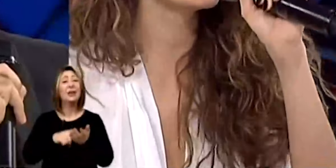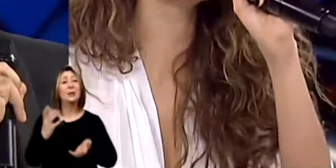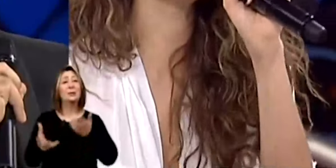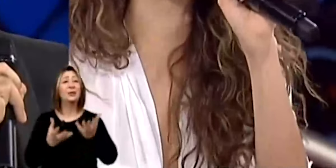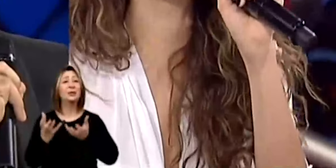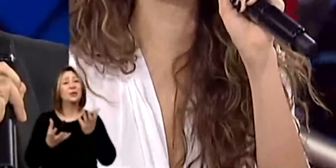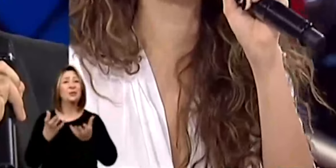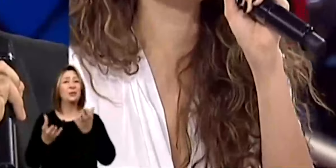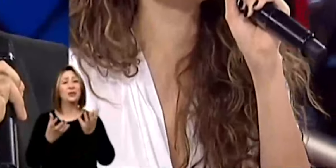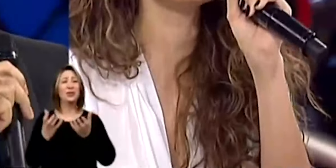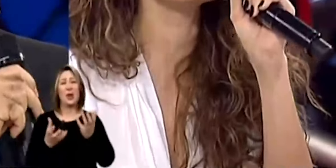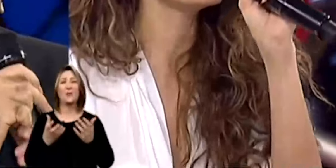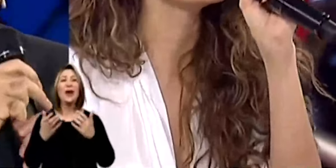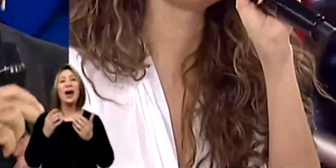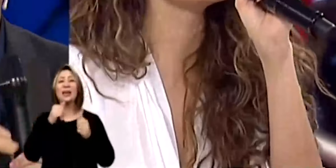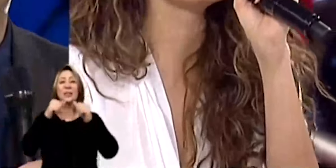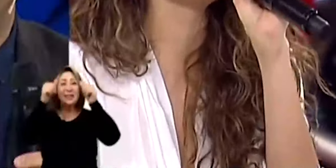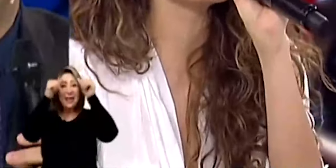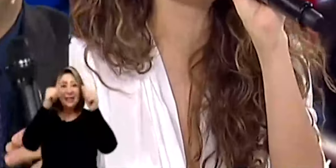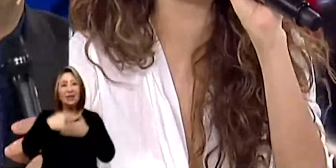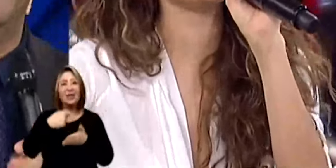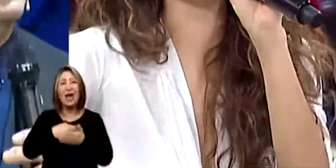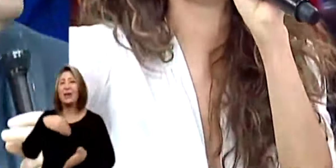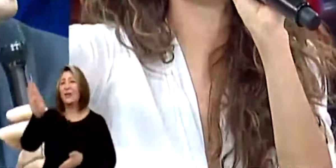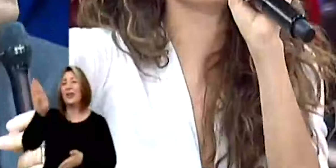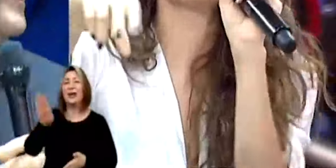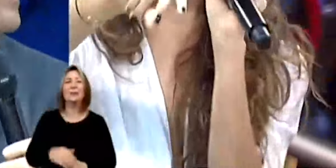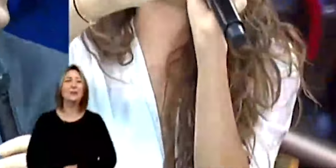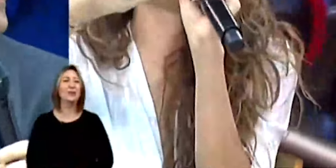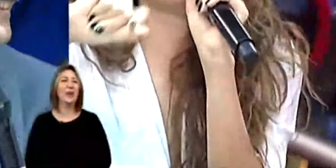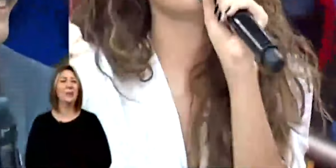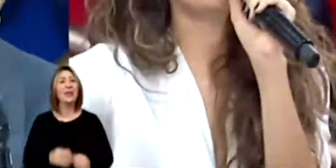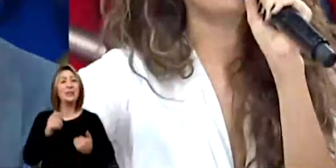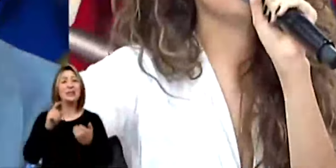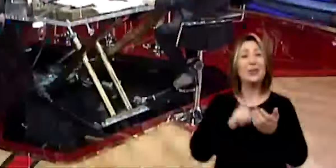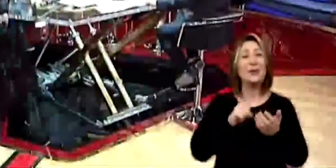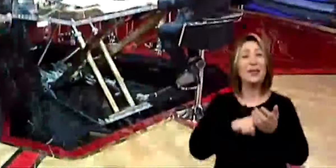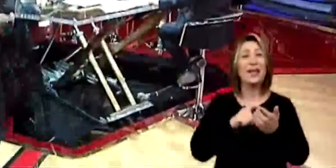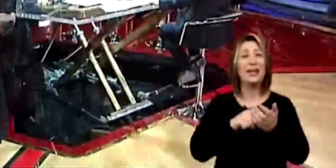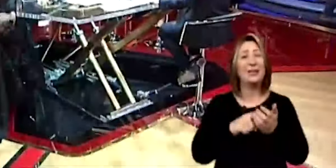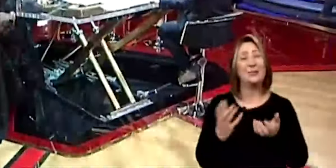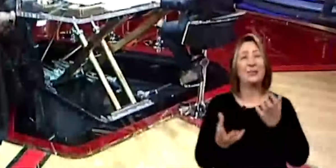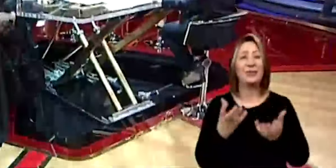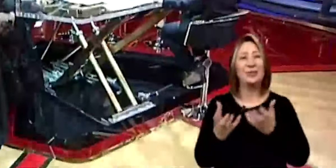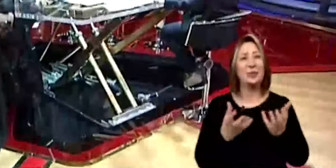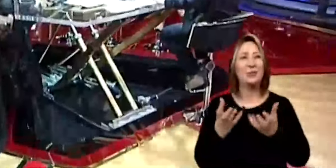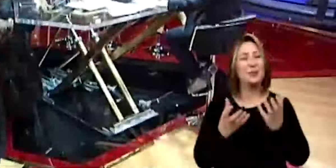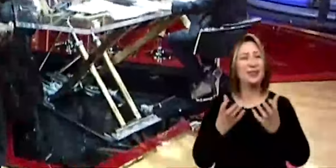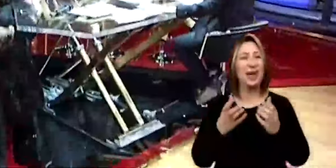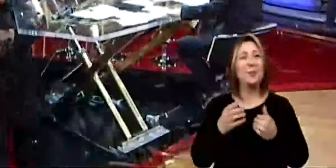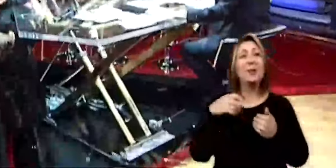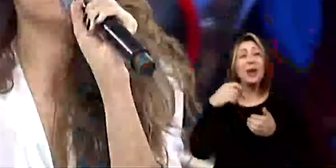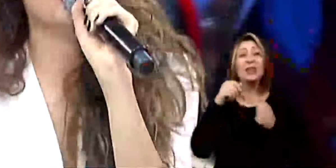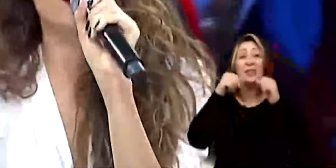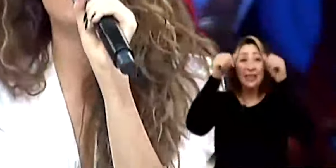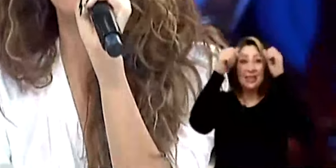Tavukları pişirmişim, hacıyı da çarşıya göndermişim. Tavukları